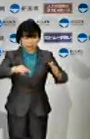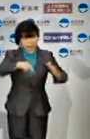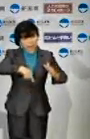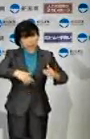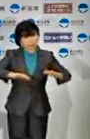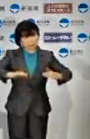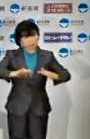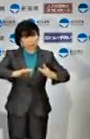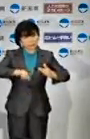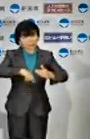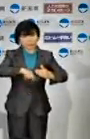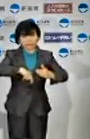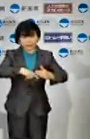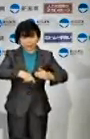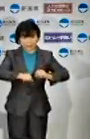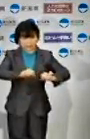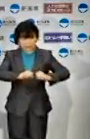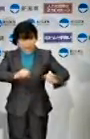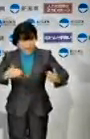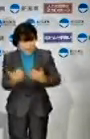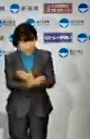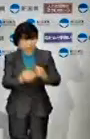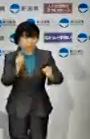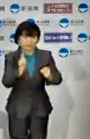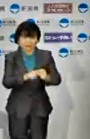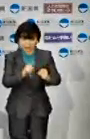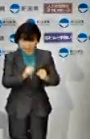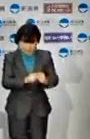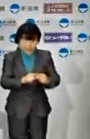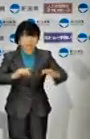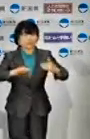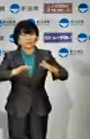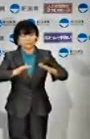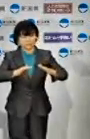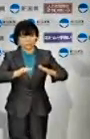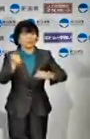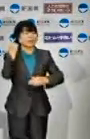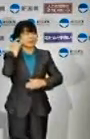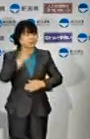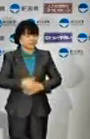というのはもちろん活性化のために幅広く議論をするというふうに聞いています。